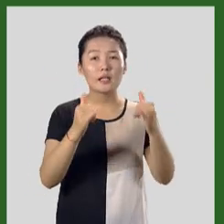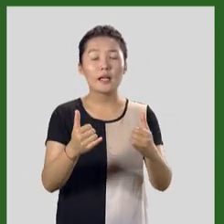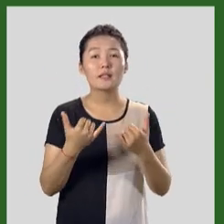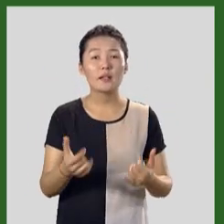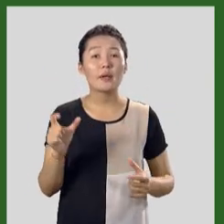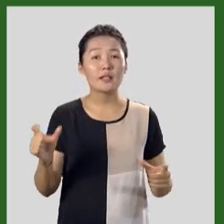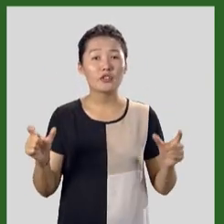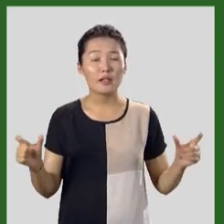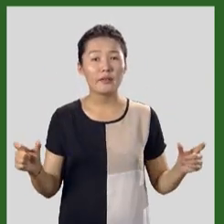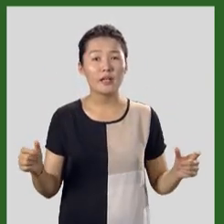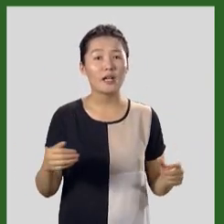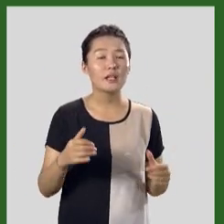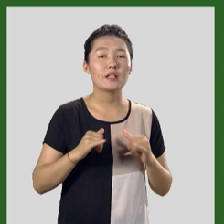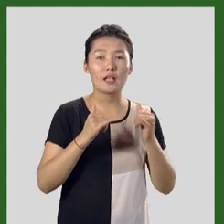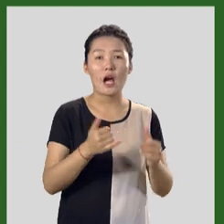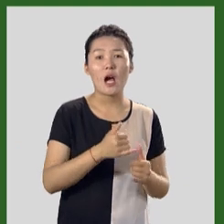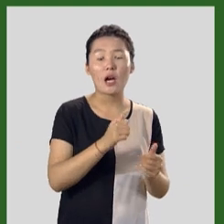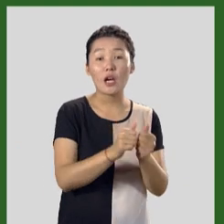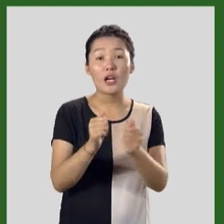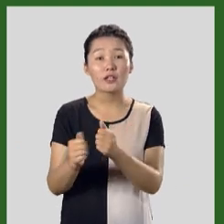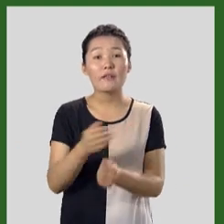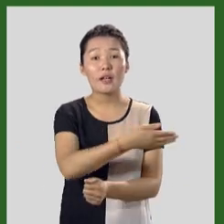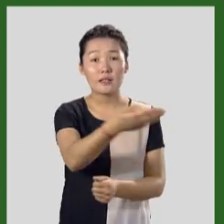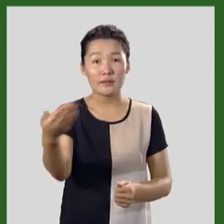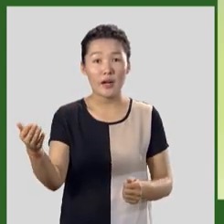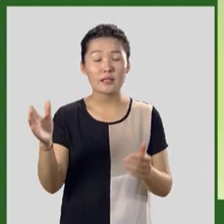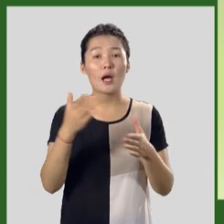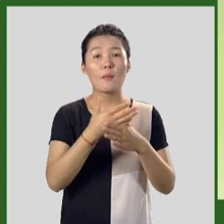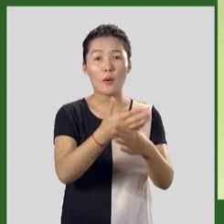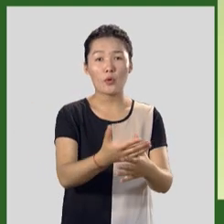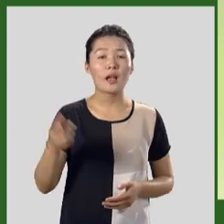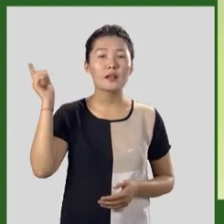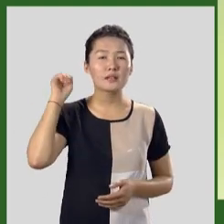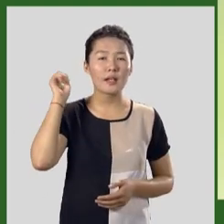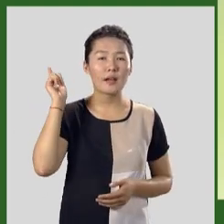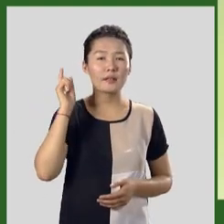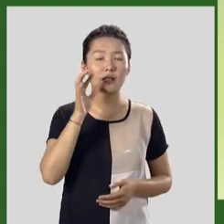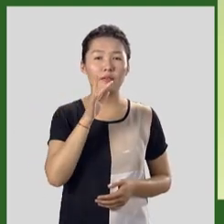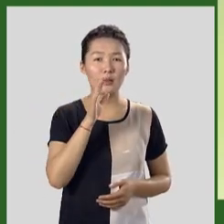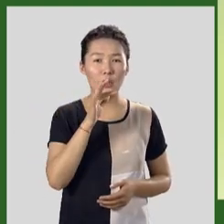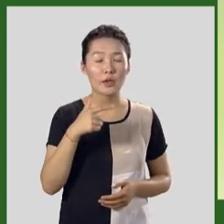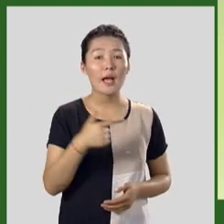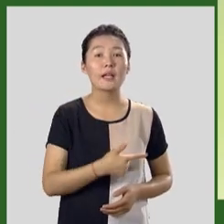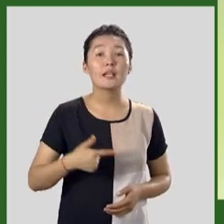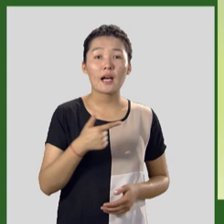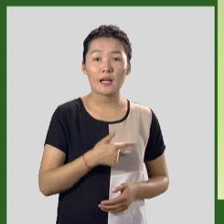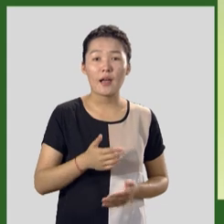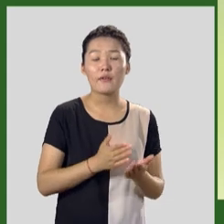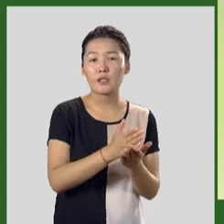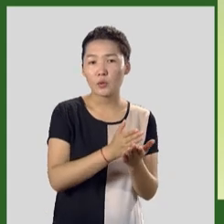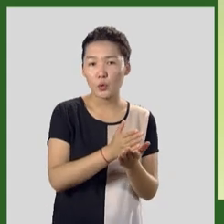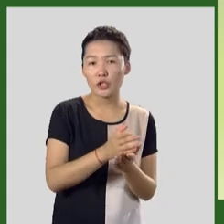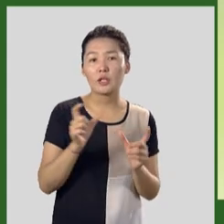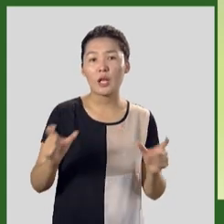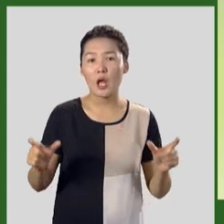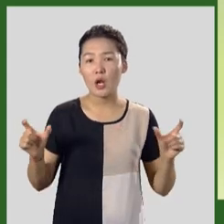для каждого из вас поможет получить география? С древних времен география служила